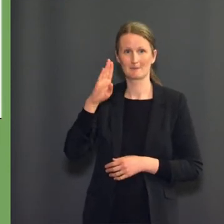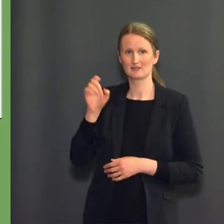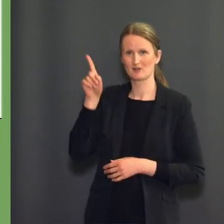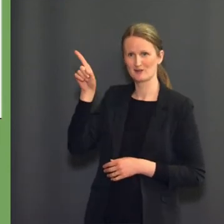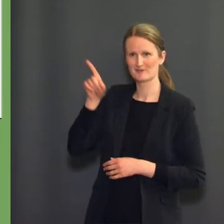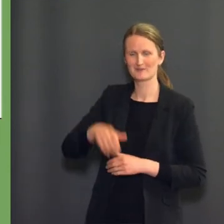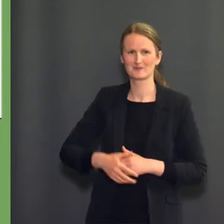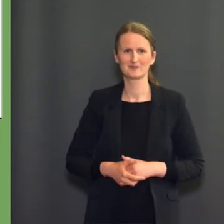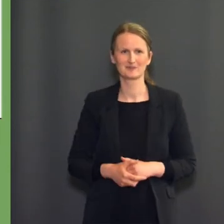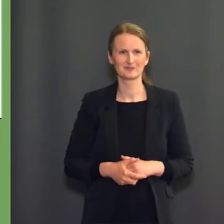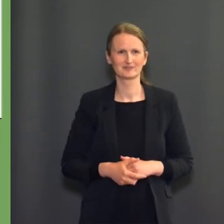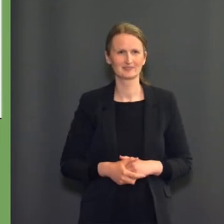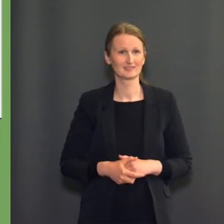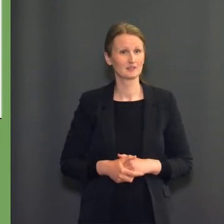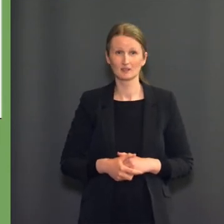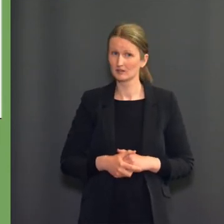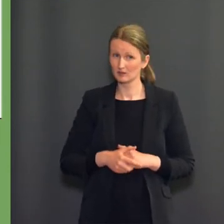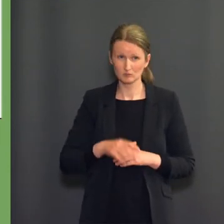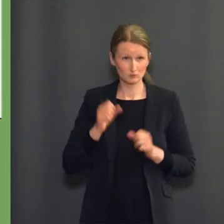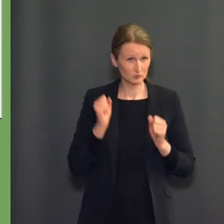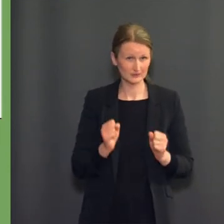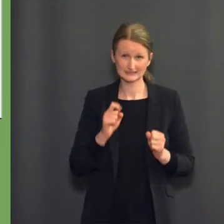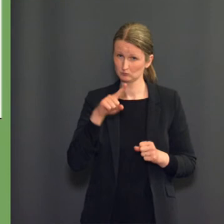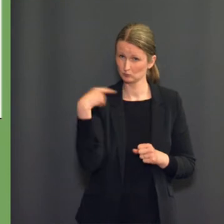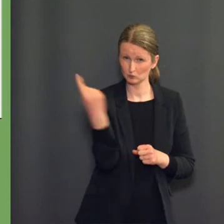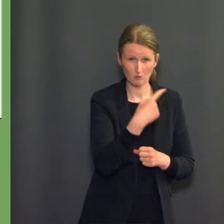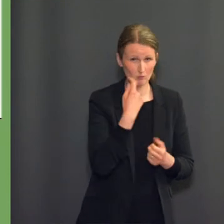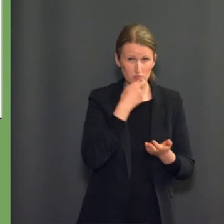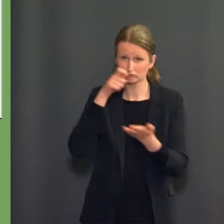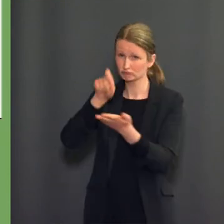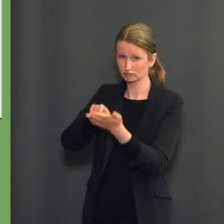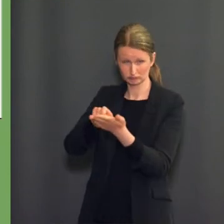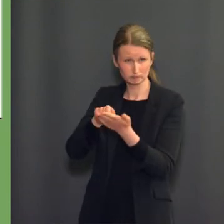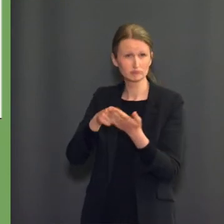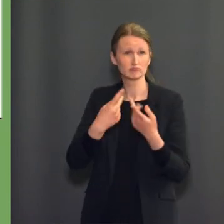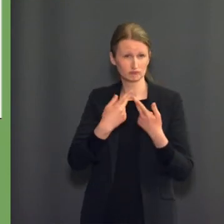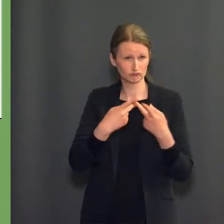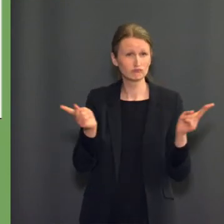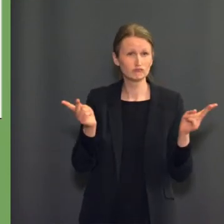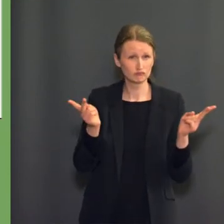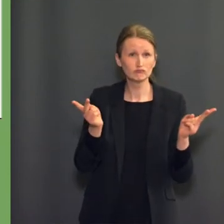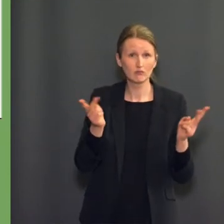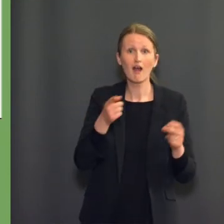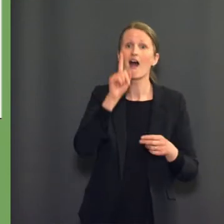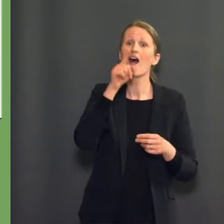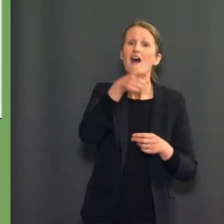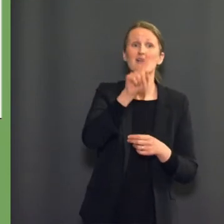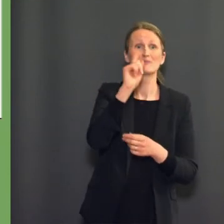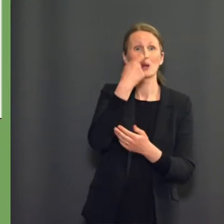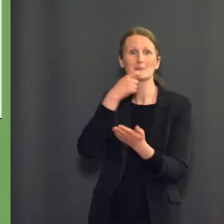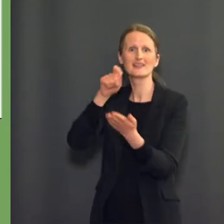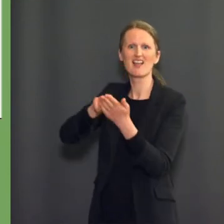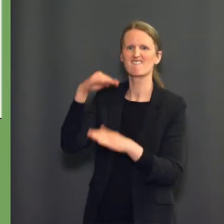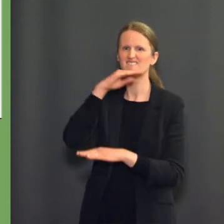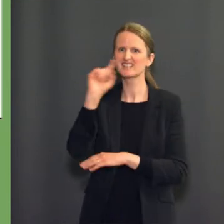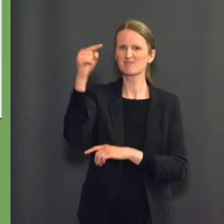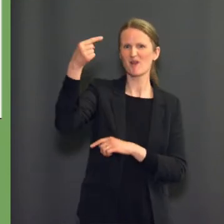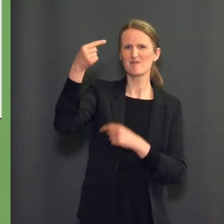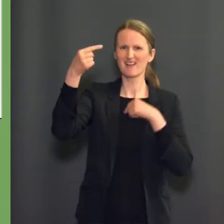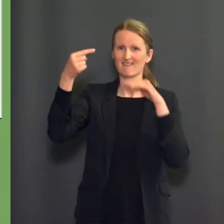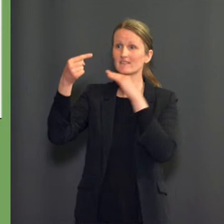Tout le monde peut s'inscrire, mais le premier à s'inscrire n'est pas nécessairement le premier à être